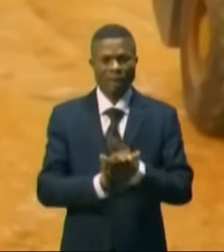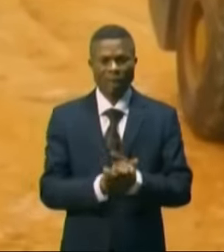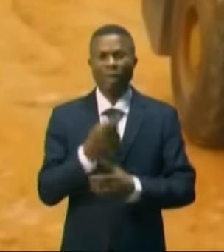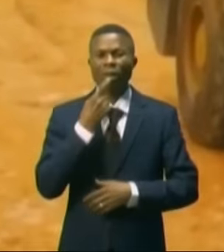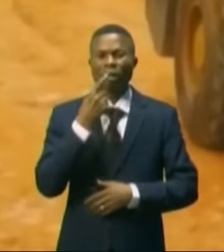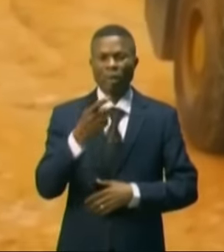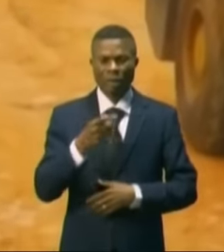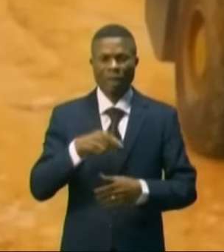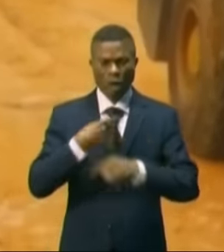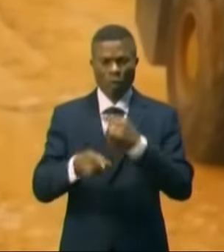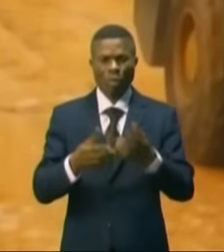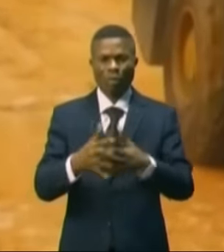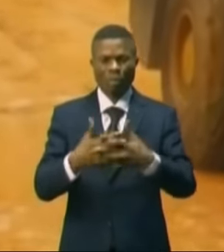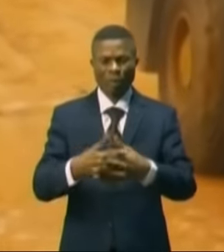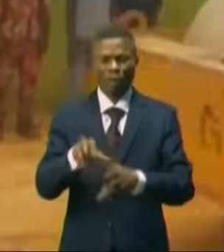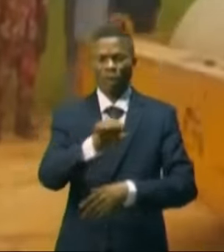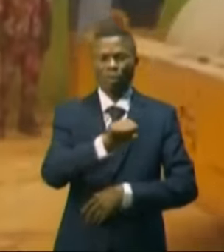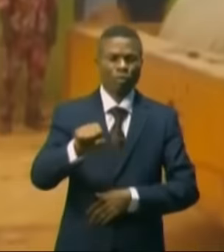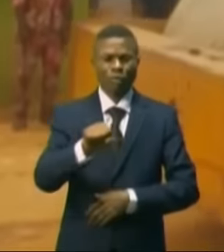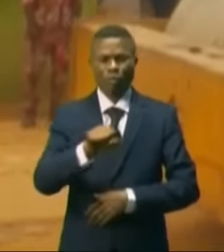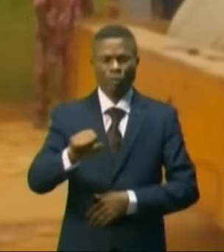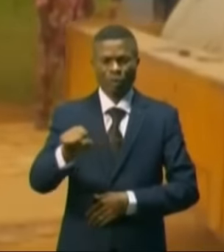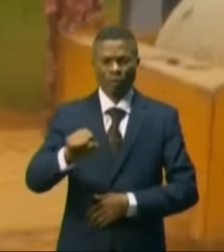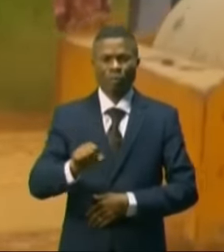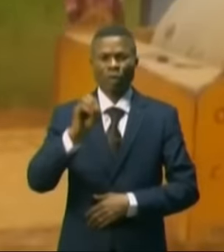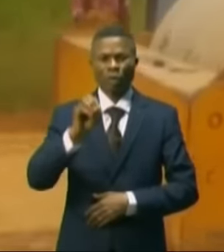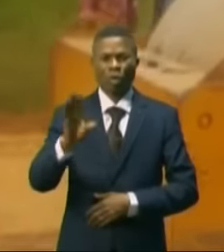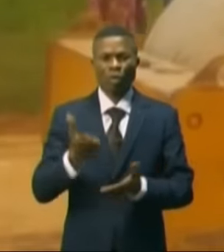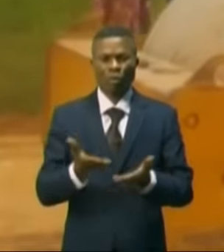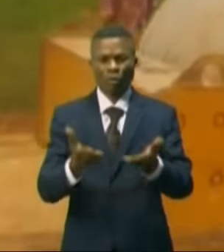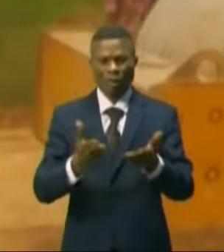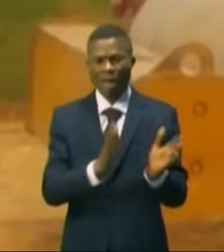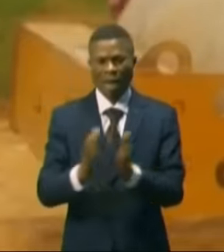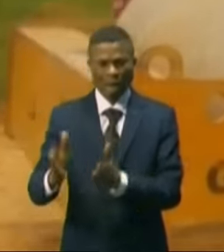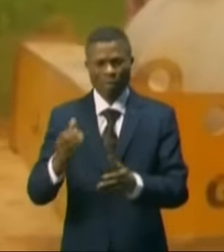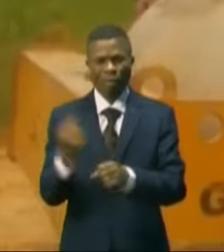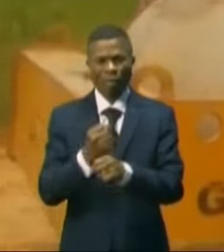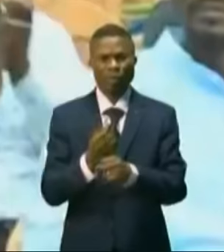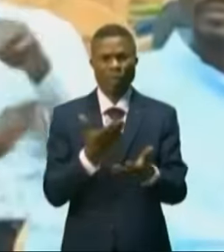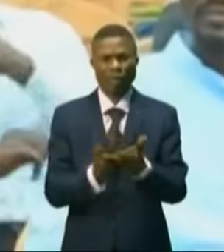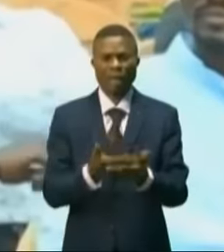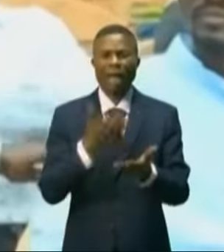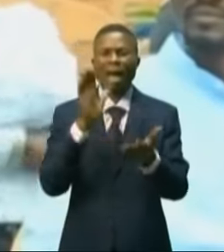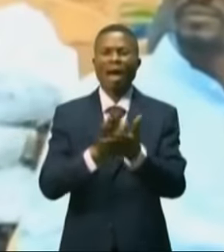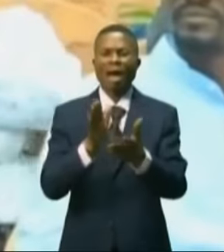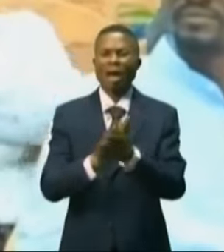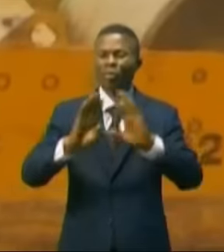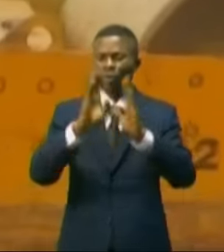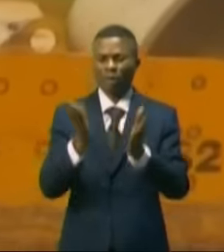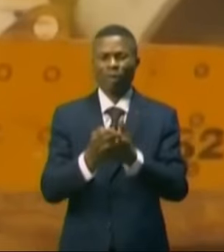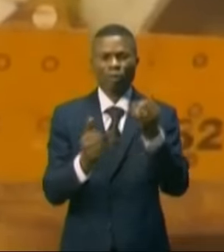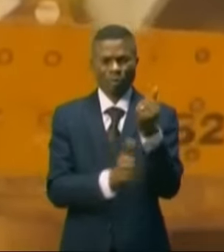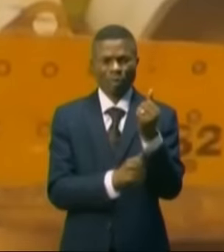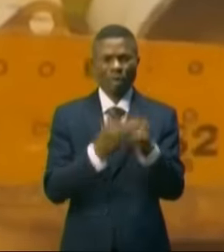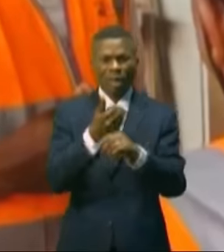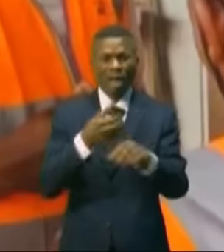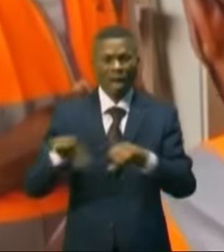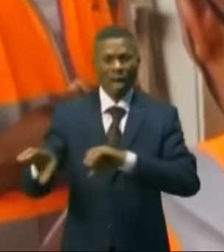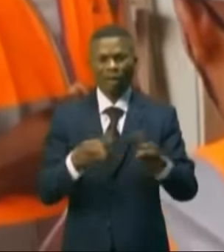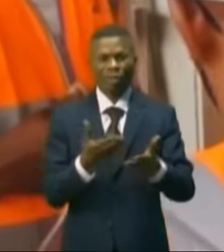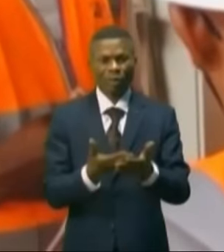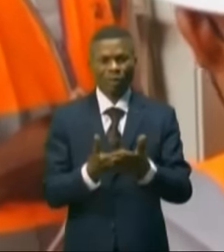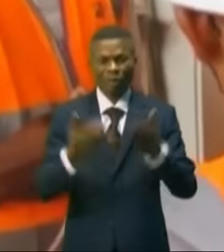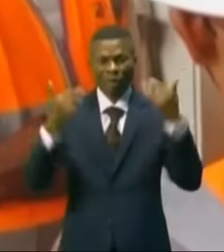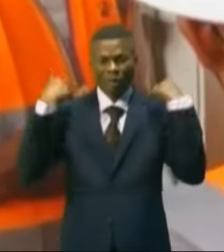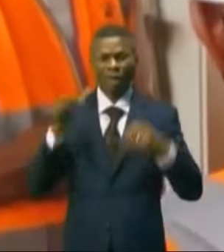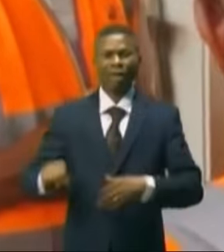les compacteurs que l'office des routes a apprêtés pour la circonstance sous les applaudissements de la foule. Avant cette cérémonie, le chef